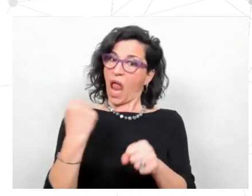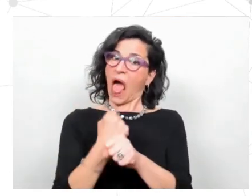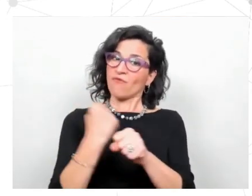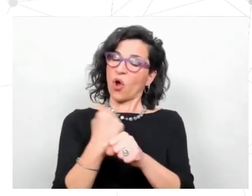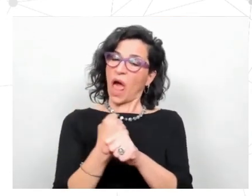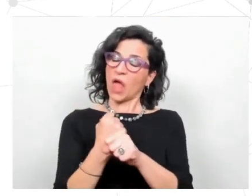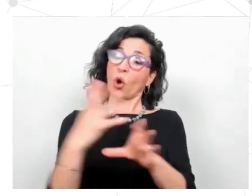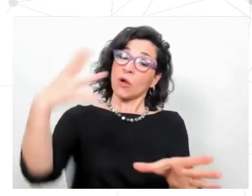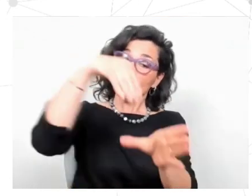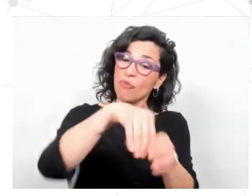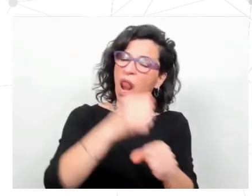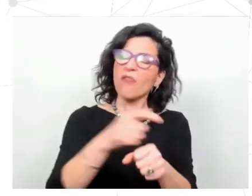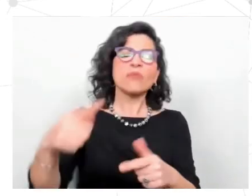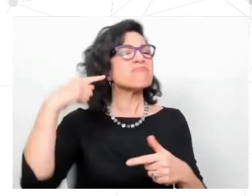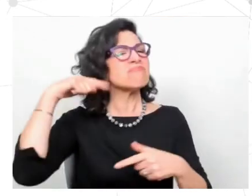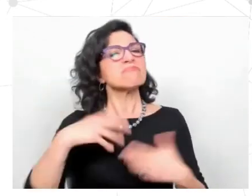Okay.